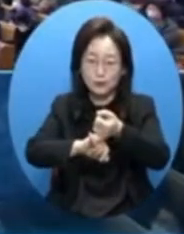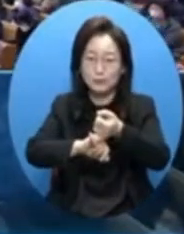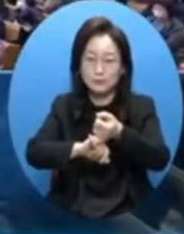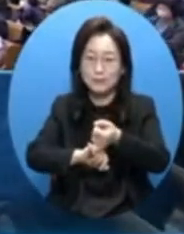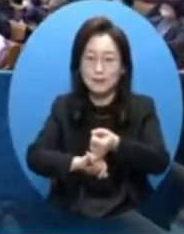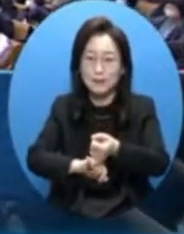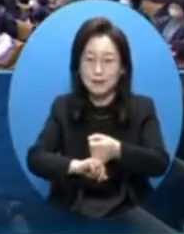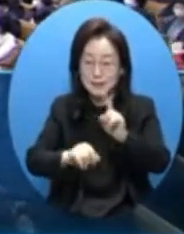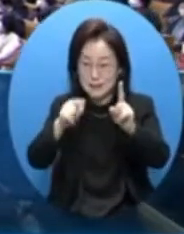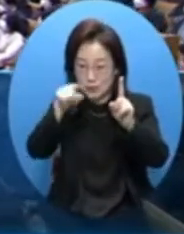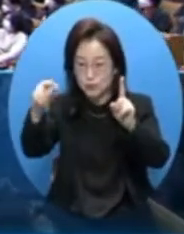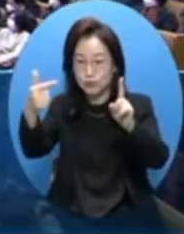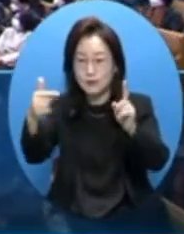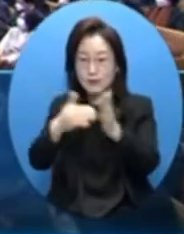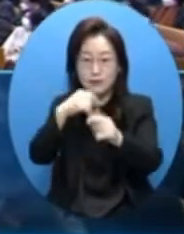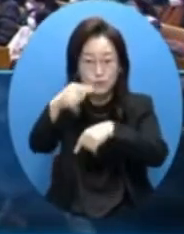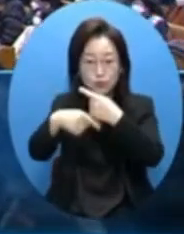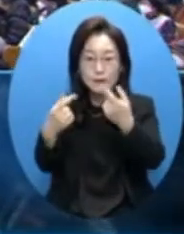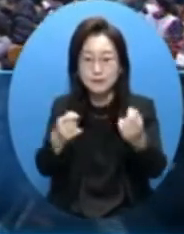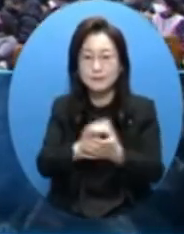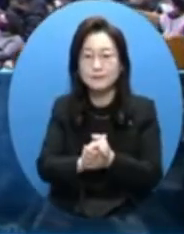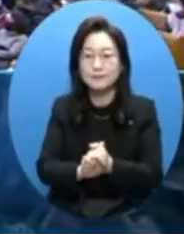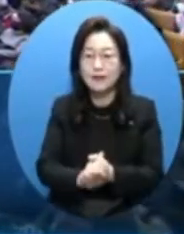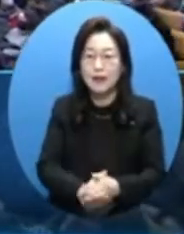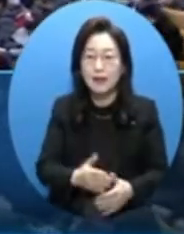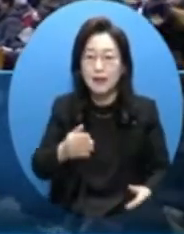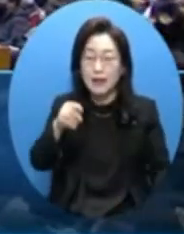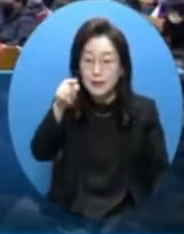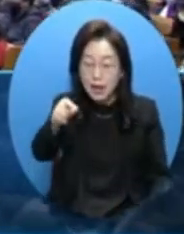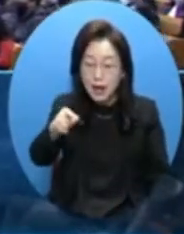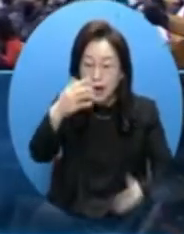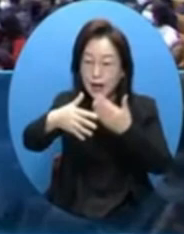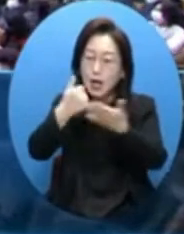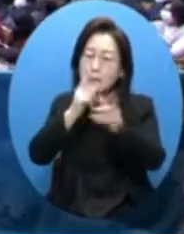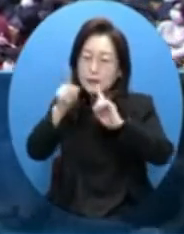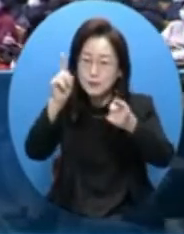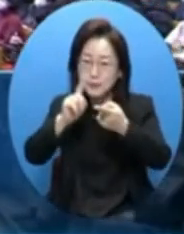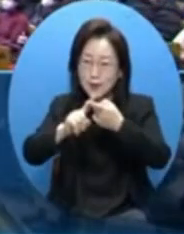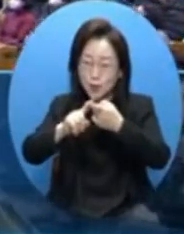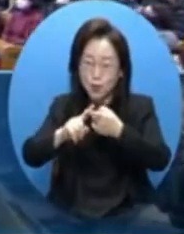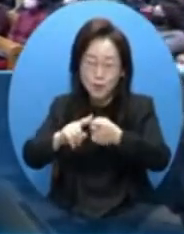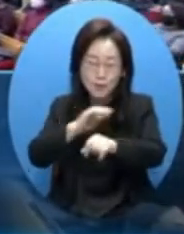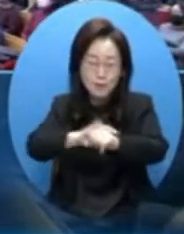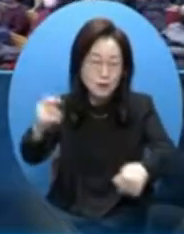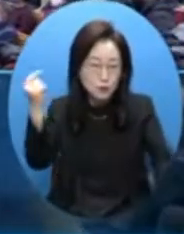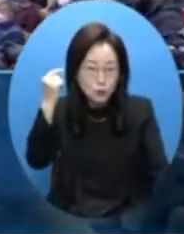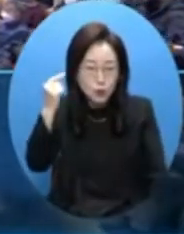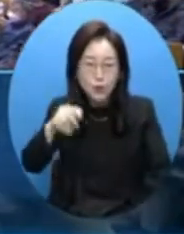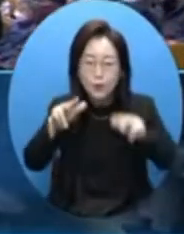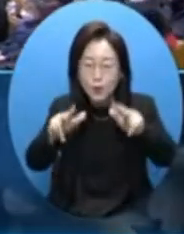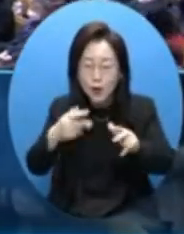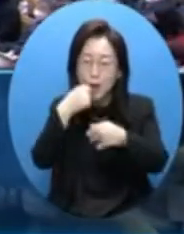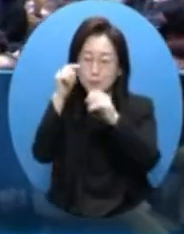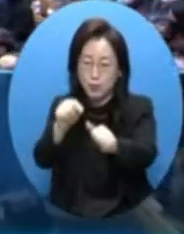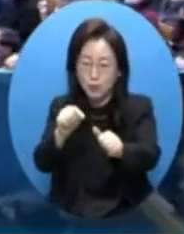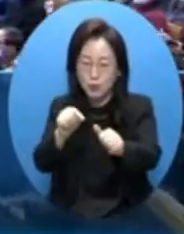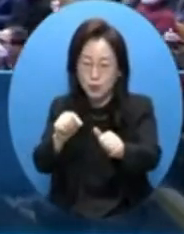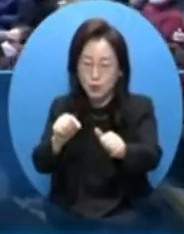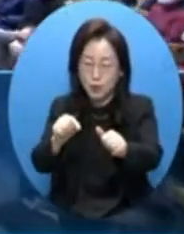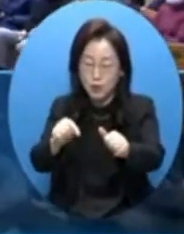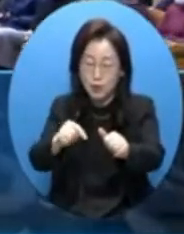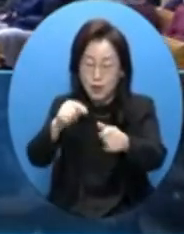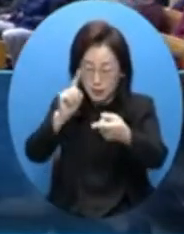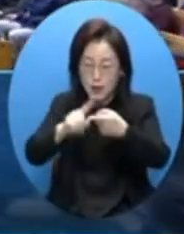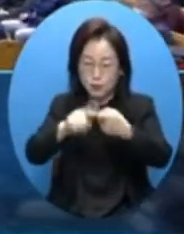1절 6절까지 말씀을 다 같이 봉독하겠습니다 내가 내 하나님 여하의 말씀을 삼가 듣고 내가 오늘 내게 명령하는 그의